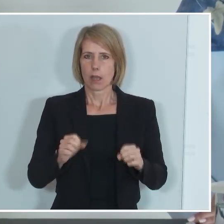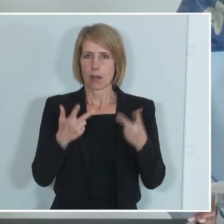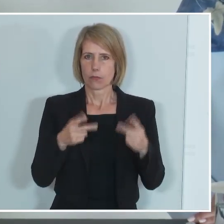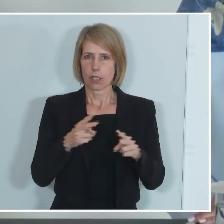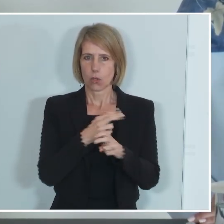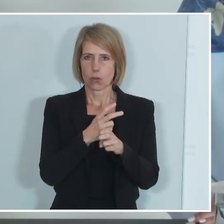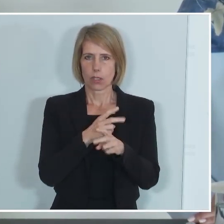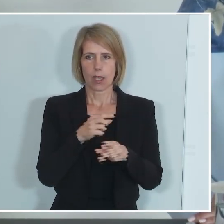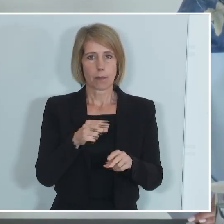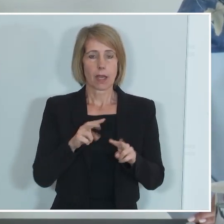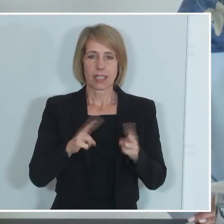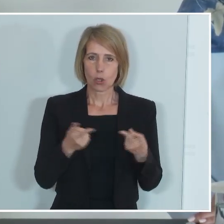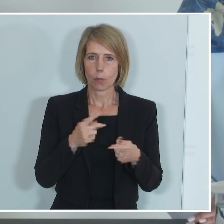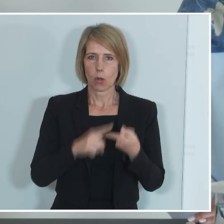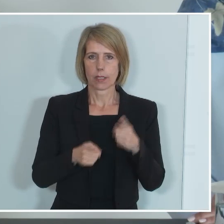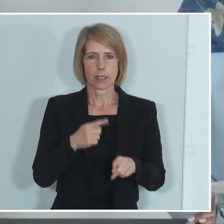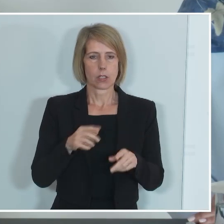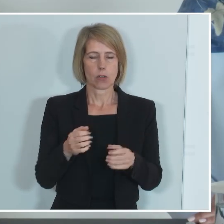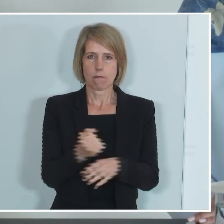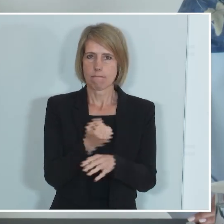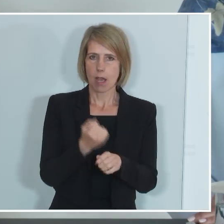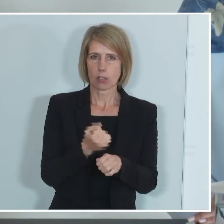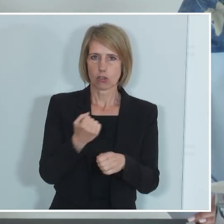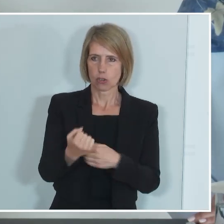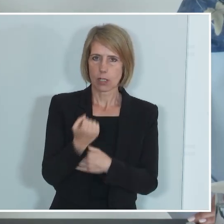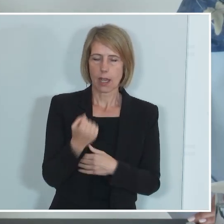was Europa stark macht, auch im Vergleich zu